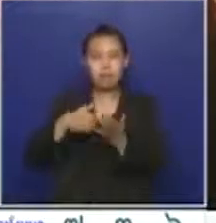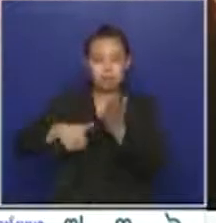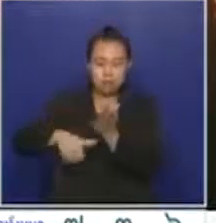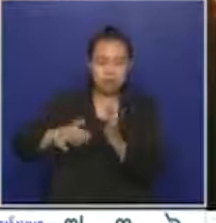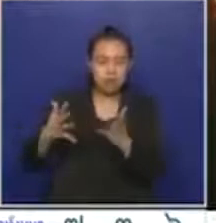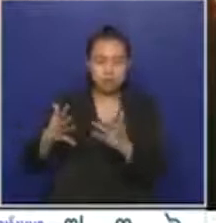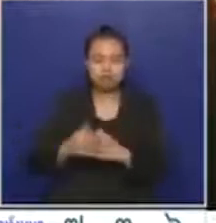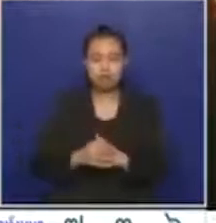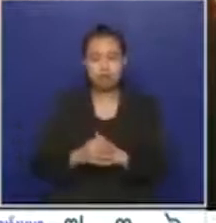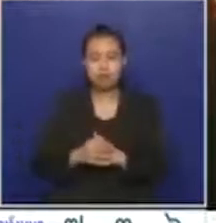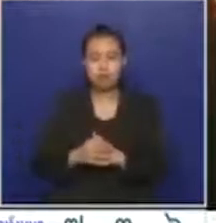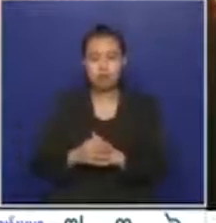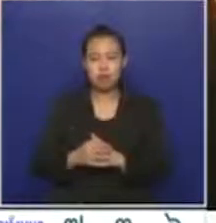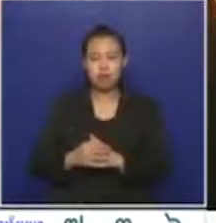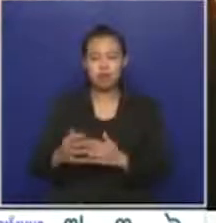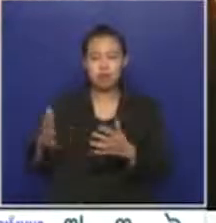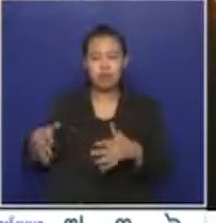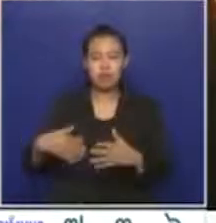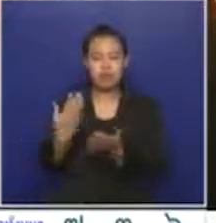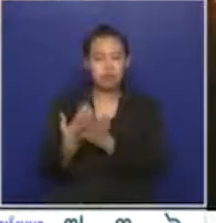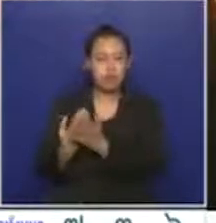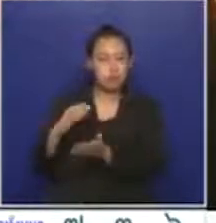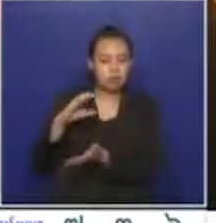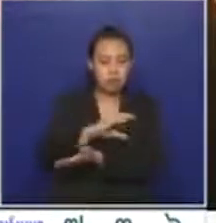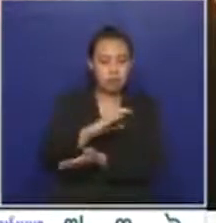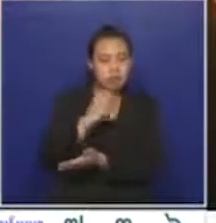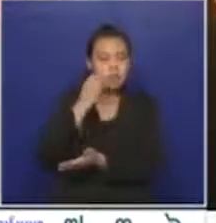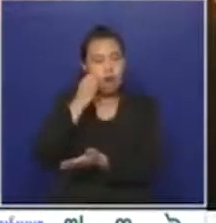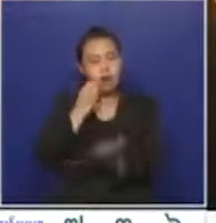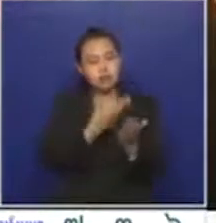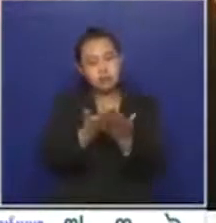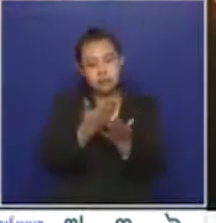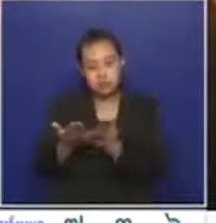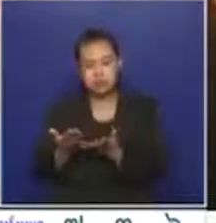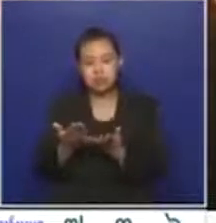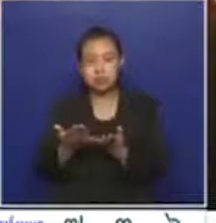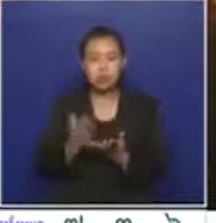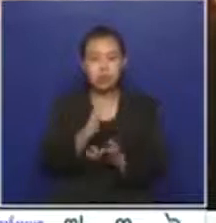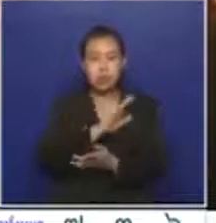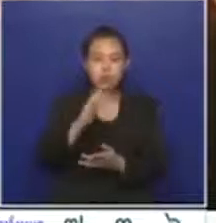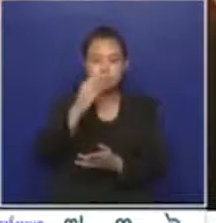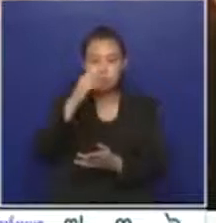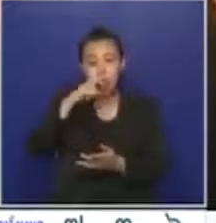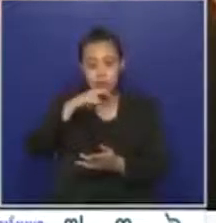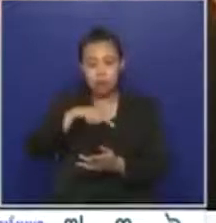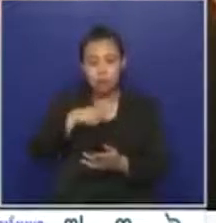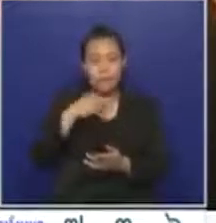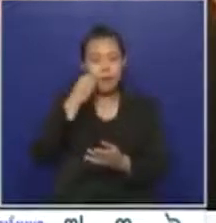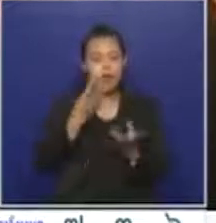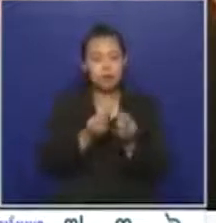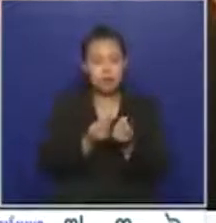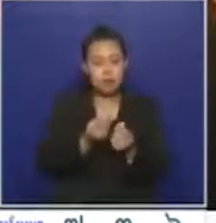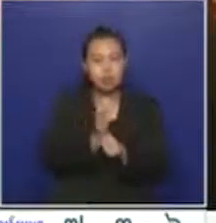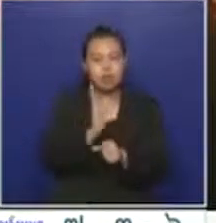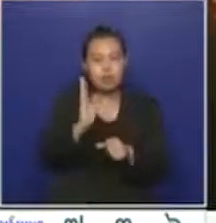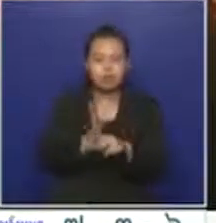ากการหลบเลี่ยงภาษีนั้นเข้ามาลงทุนในสังหาริมทรัพย์อสังหาริมทรัพย์ต่างๆในประเทศไทยไม่ว่าจะเป็นบ้านที่ดินบ